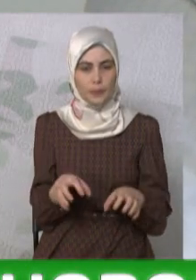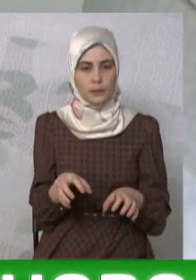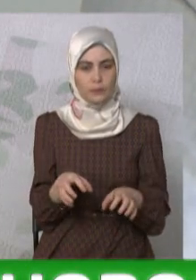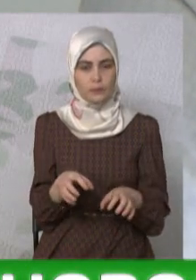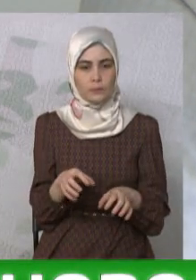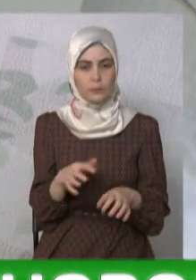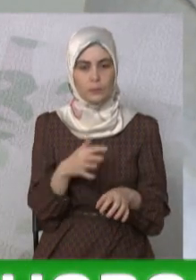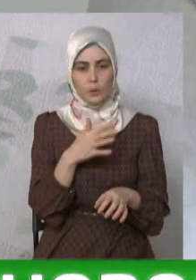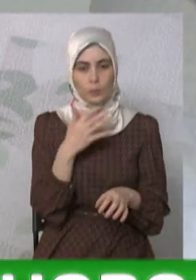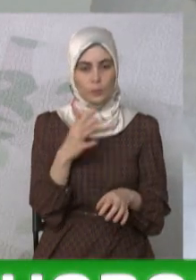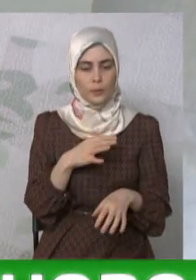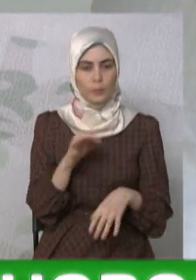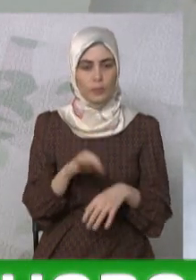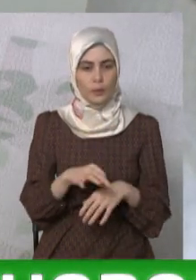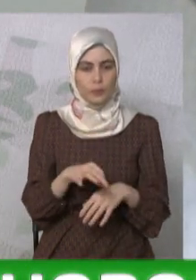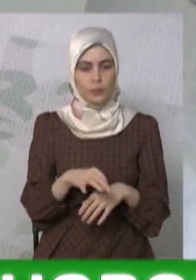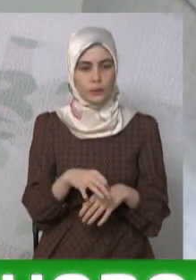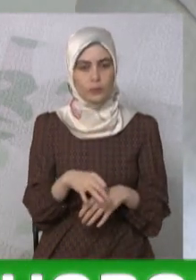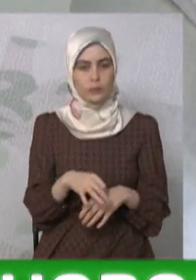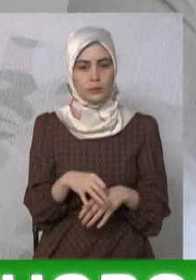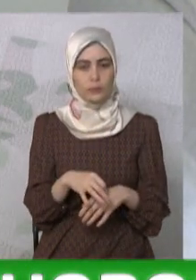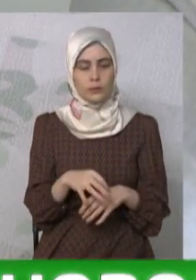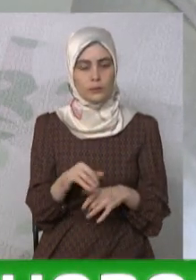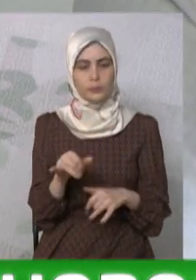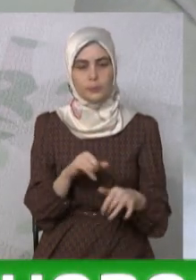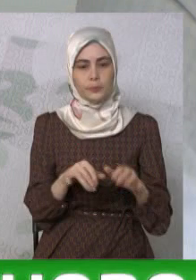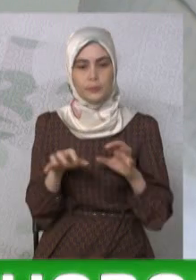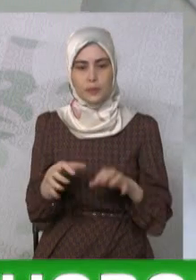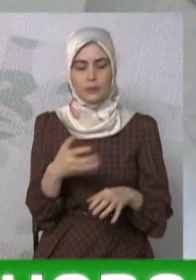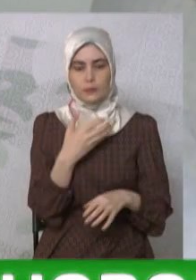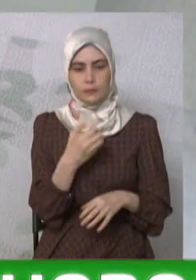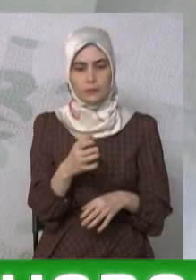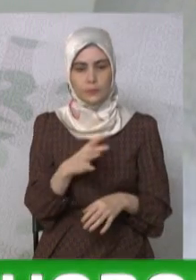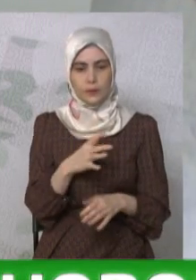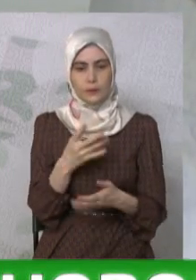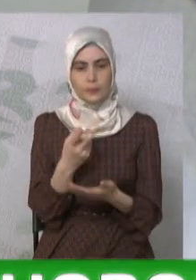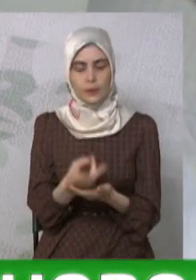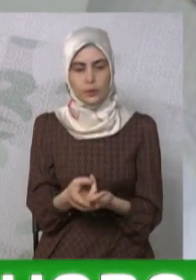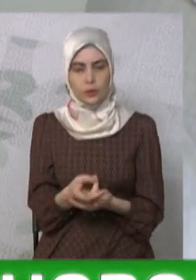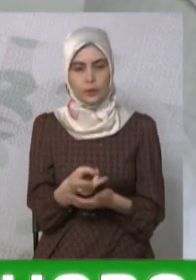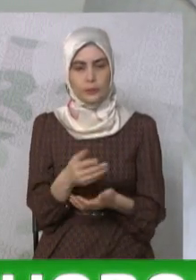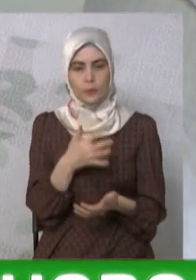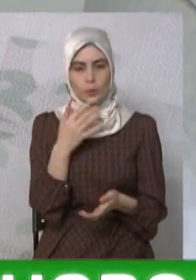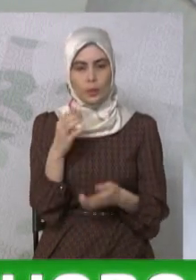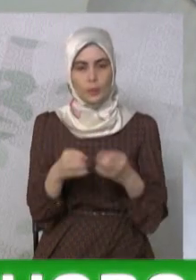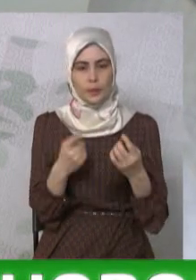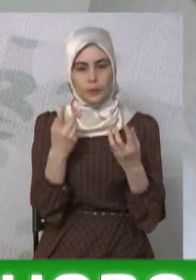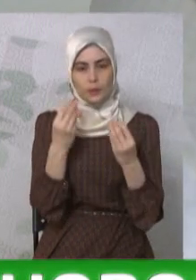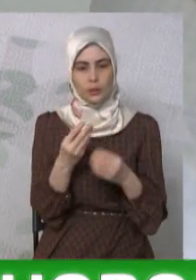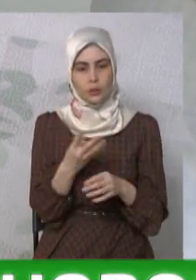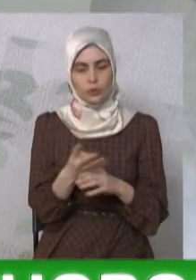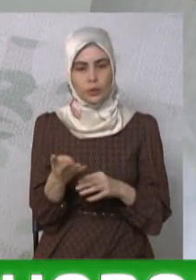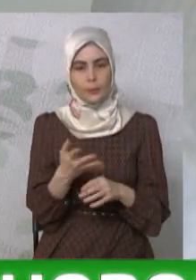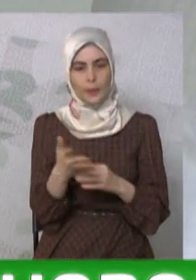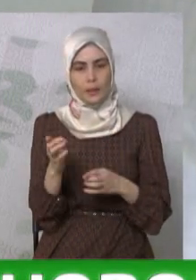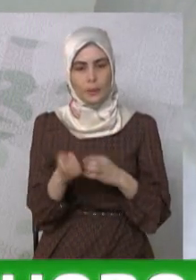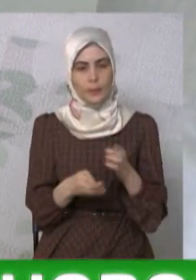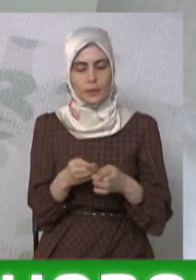очень много было пациентов. Некуда было их положить. Очень много операций. В день 4-5